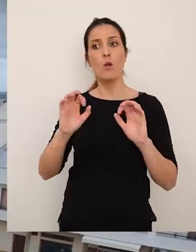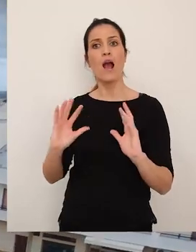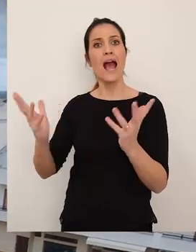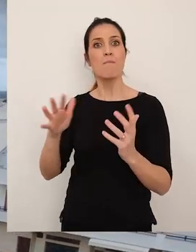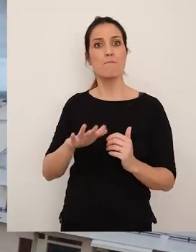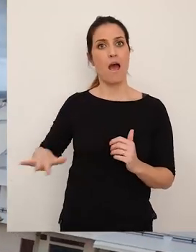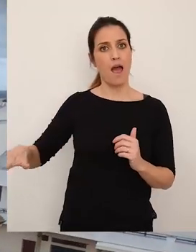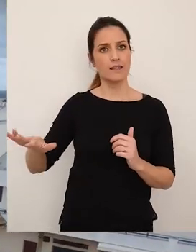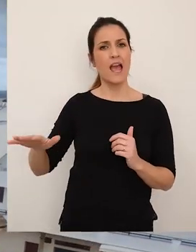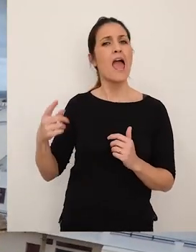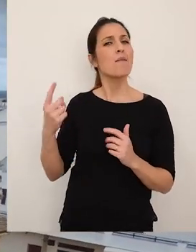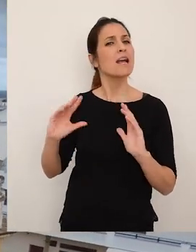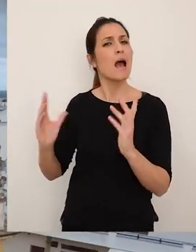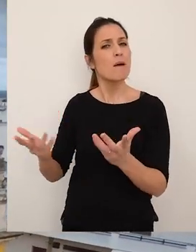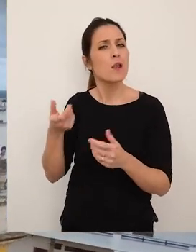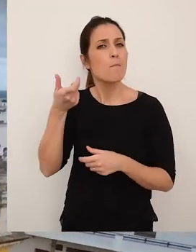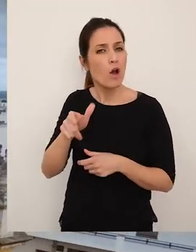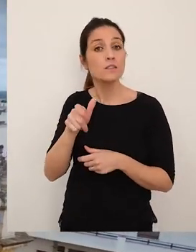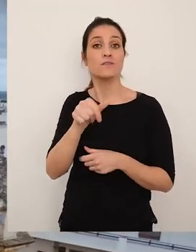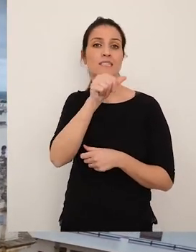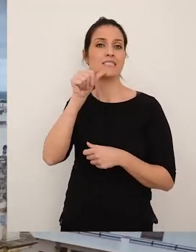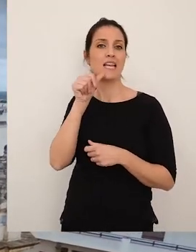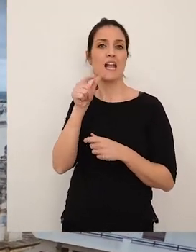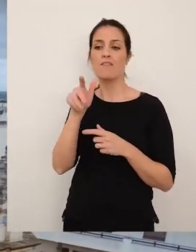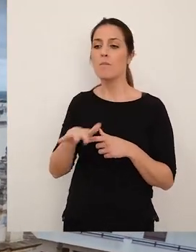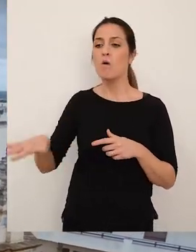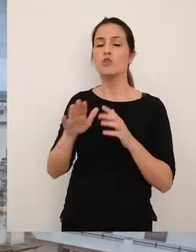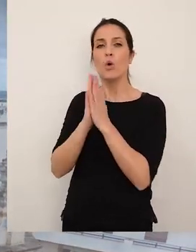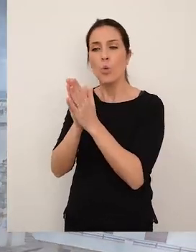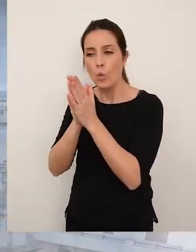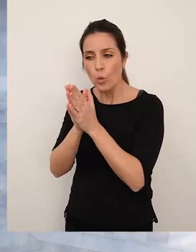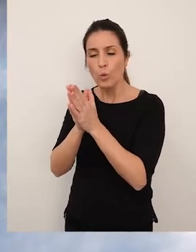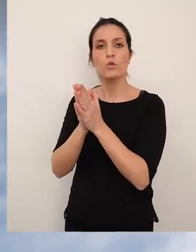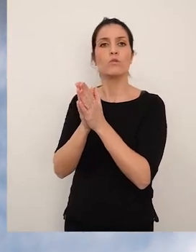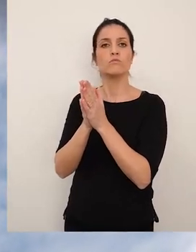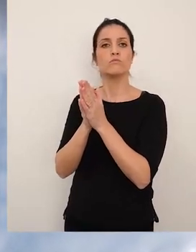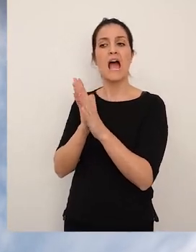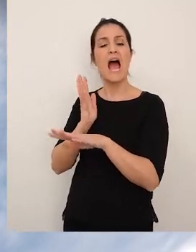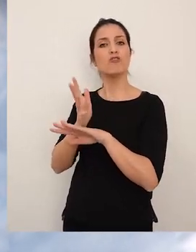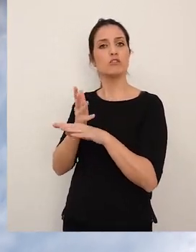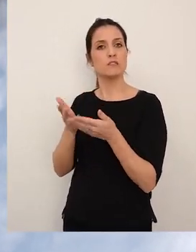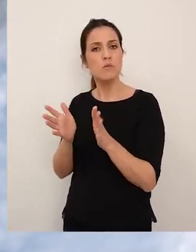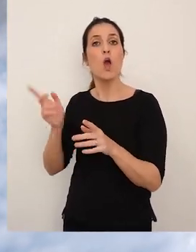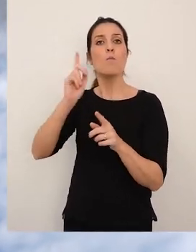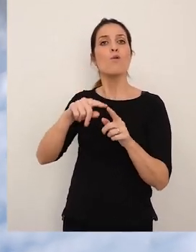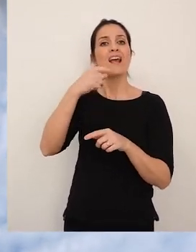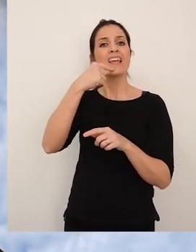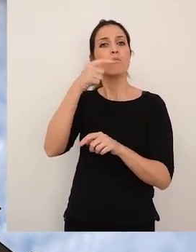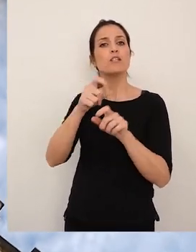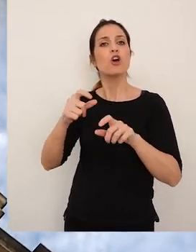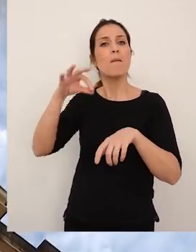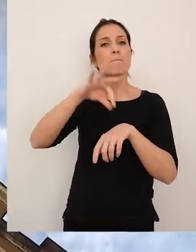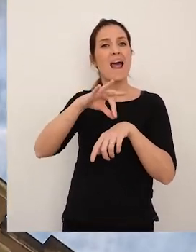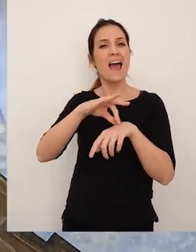scelta fu dovuta alla necessità di realizzare un luogo di culto accessibile e facilmente raggiungibile dai malati, che erano ricoverati